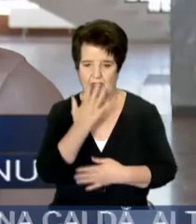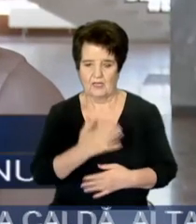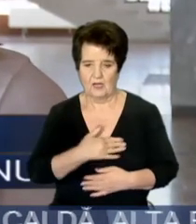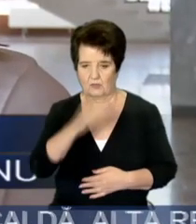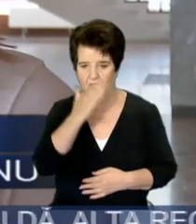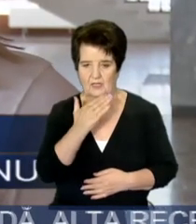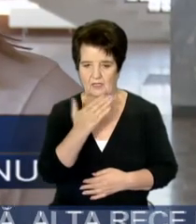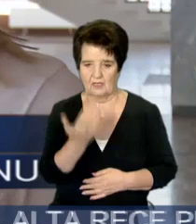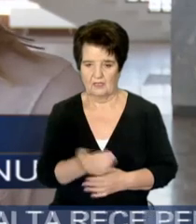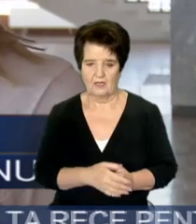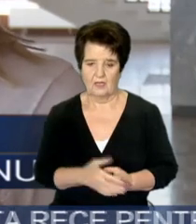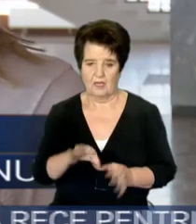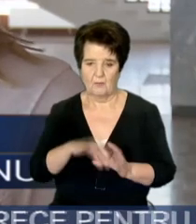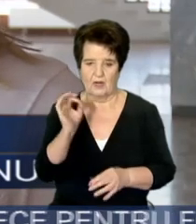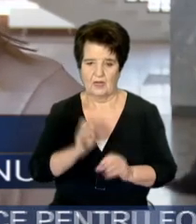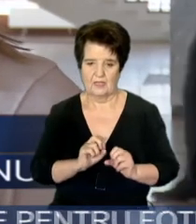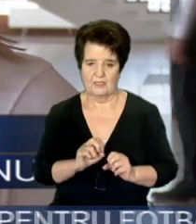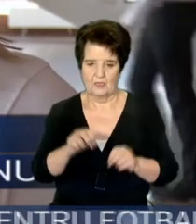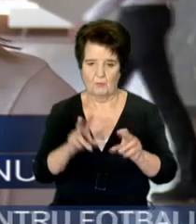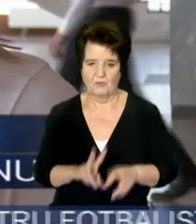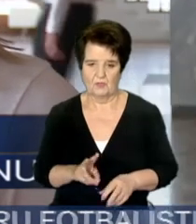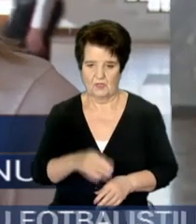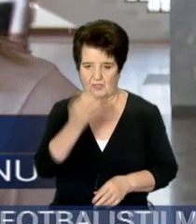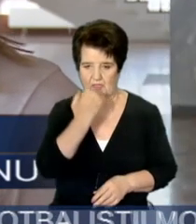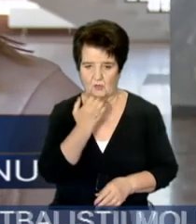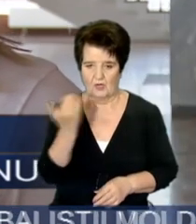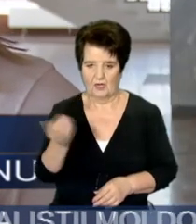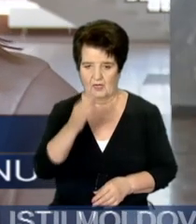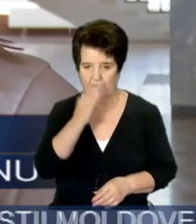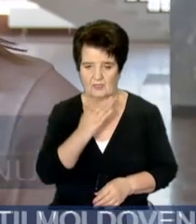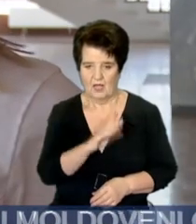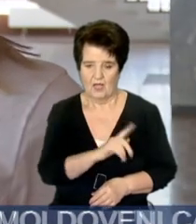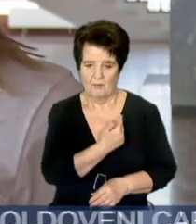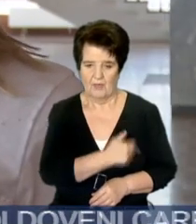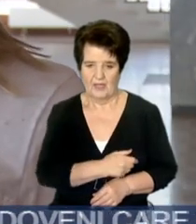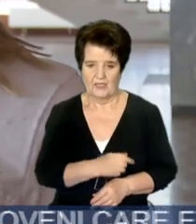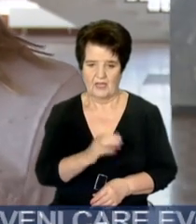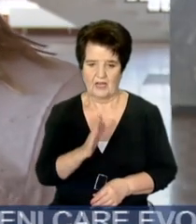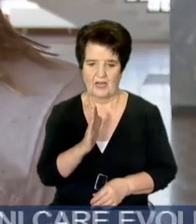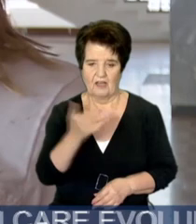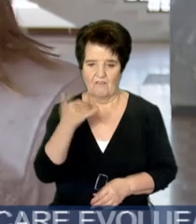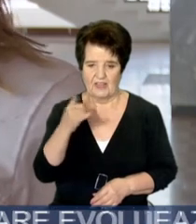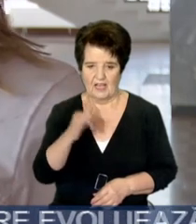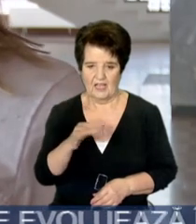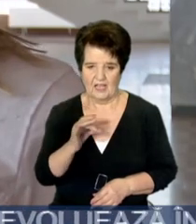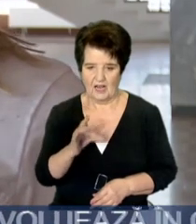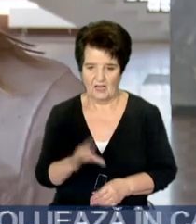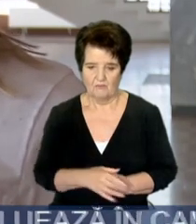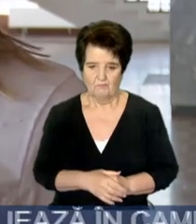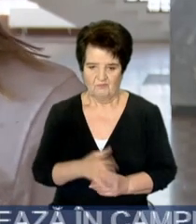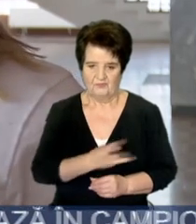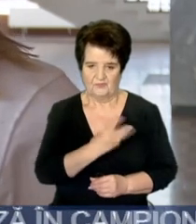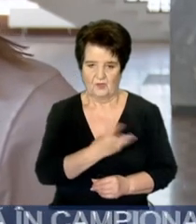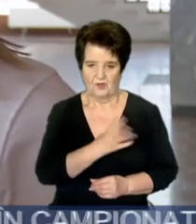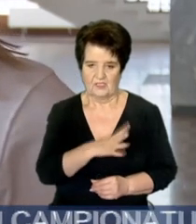această profesie datorită tatălui meu, care este medic veterinar. Acesta a dorit foarte mult să